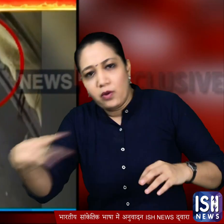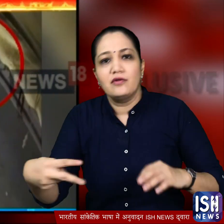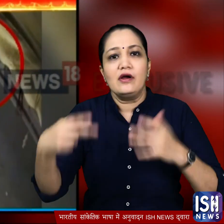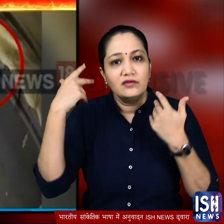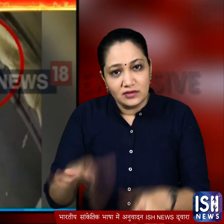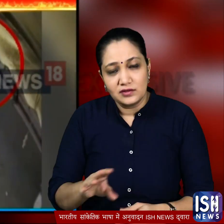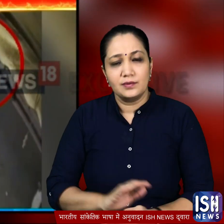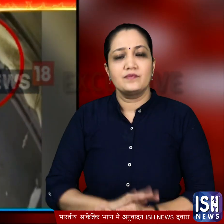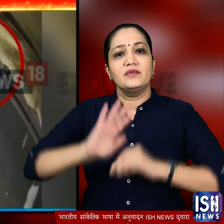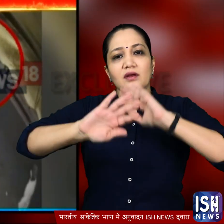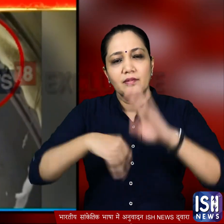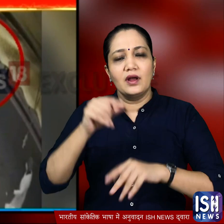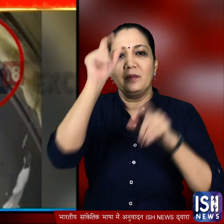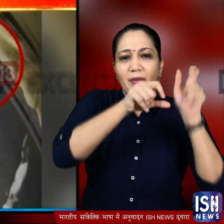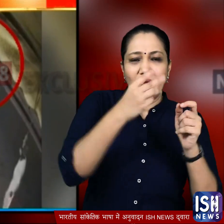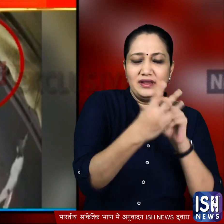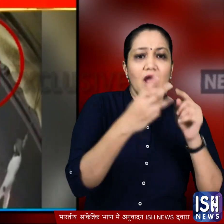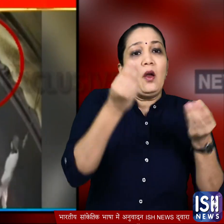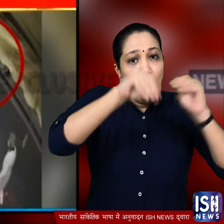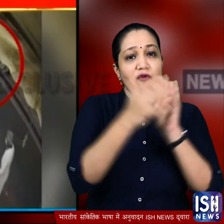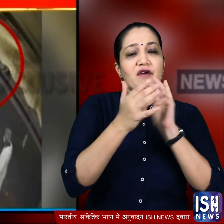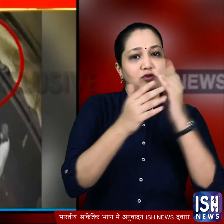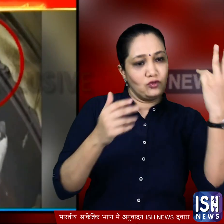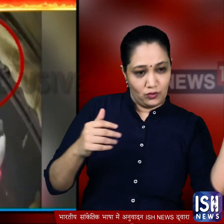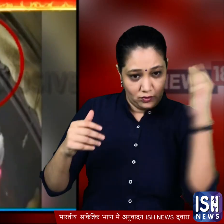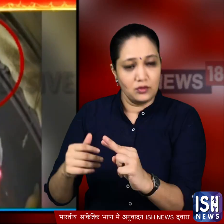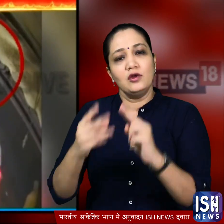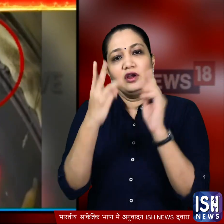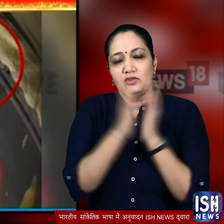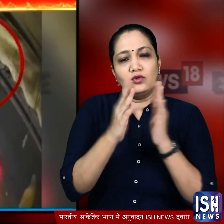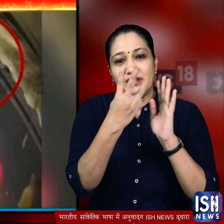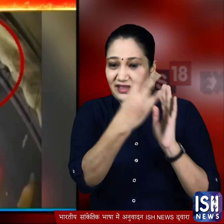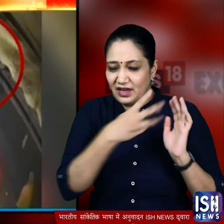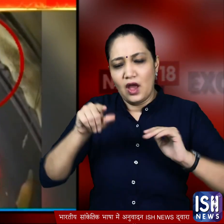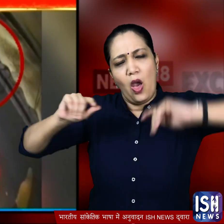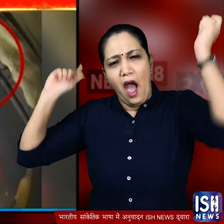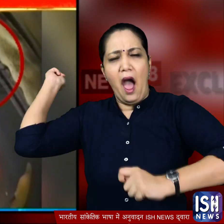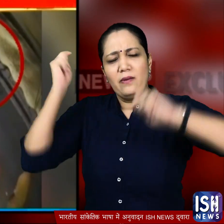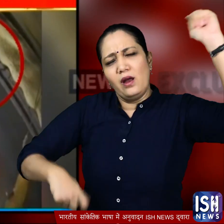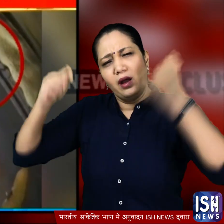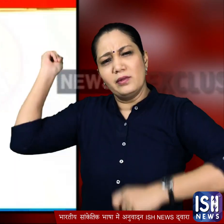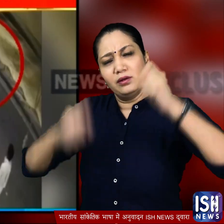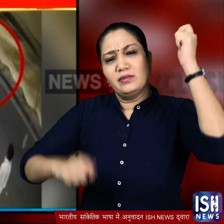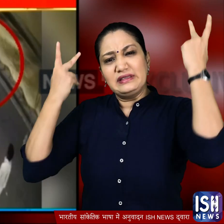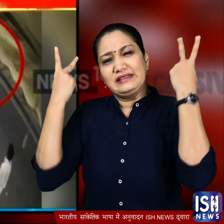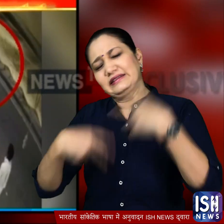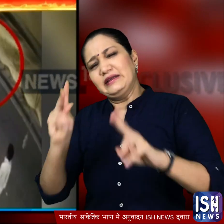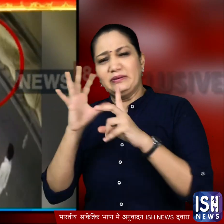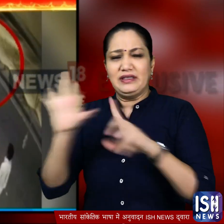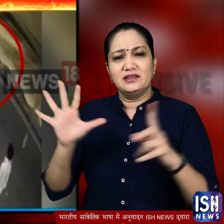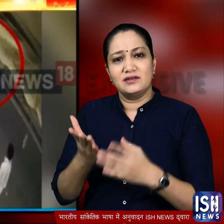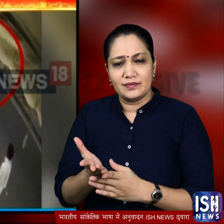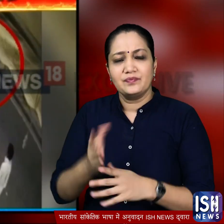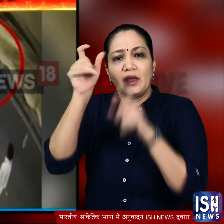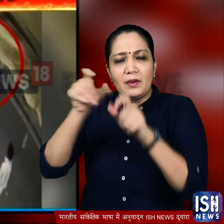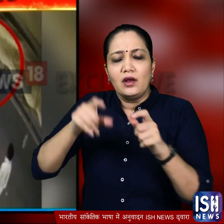होकर सड़क पर गिर गया। इसके बाद बदमाश के 2 और साथी वहां पहुंच गए और फिर तीनों उसकी जान लेने के पीछे पड़ गए। इस खौफनाक हमले को